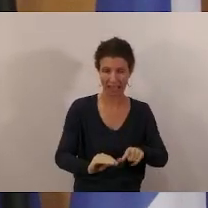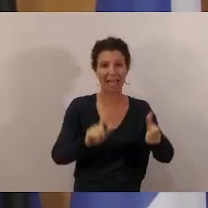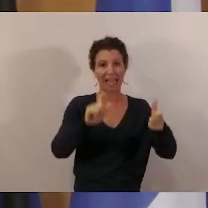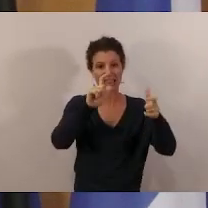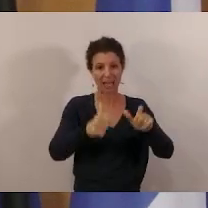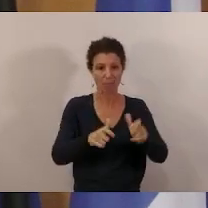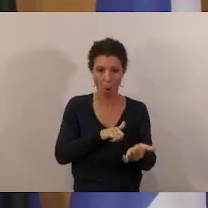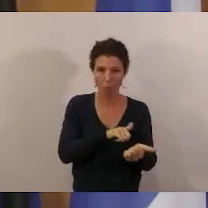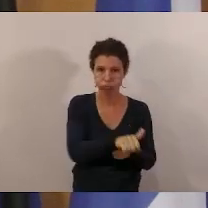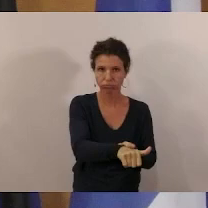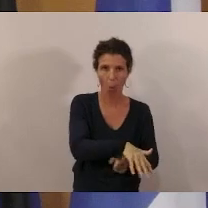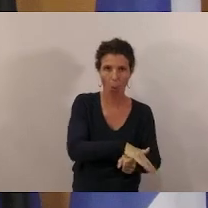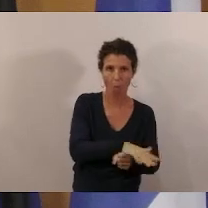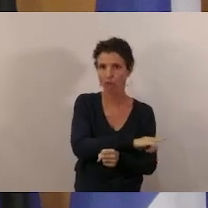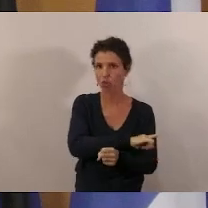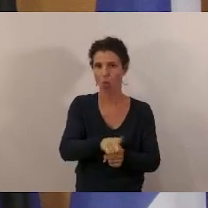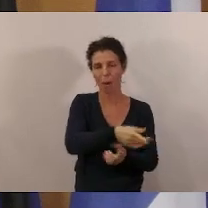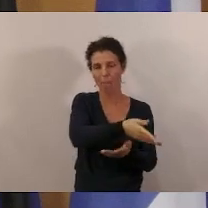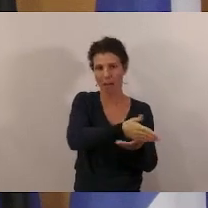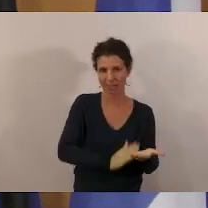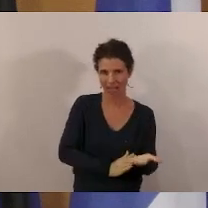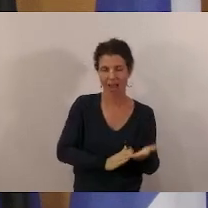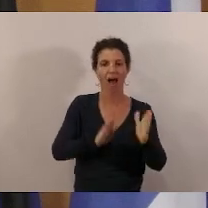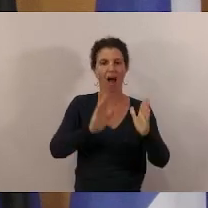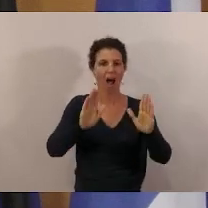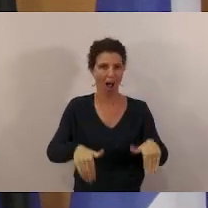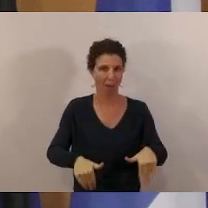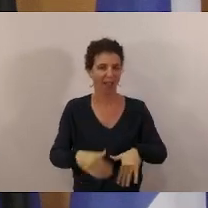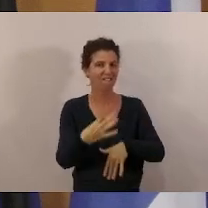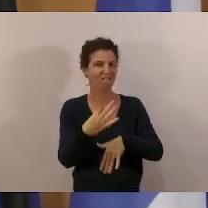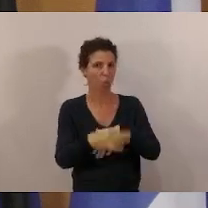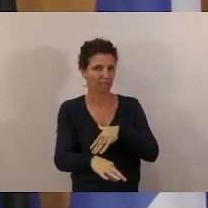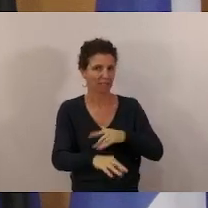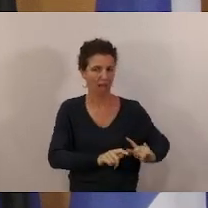et ensuite transférer le foncier à la Splaine.